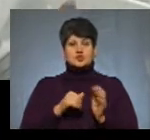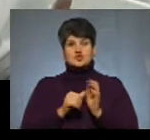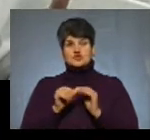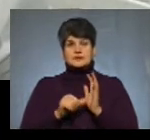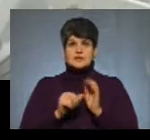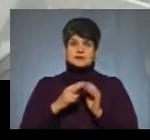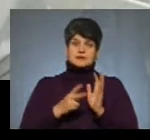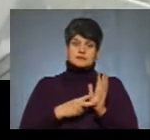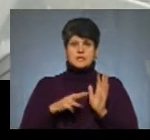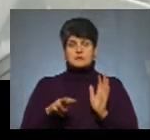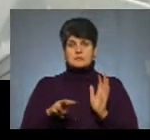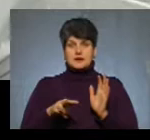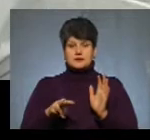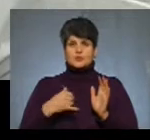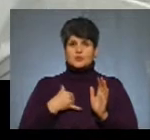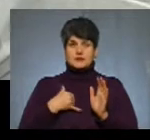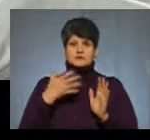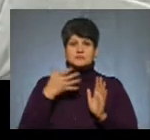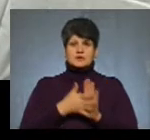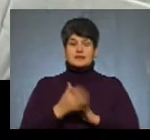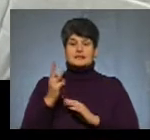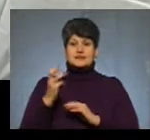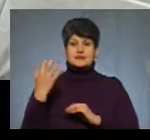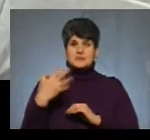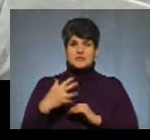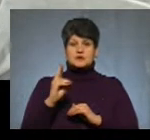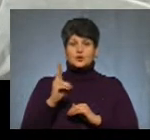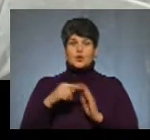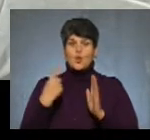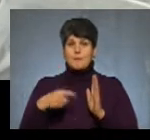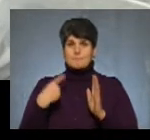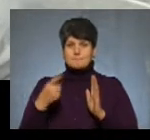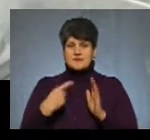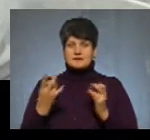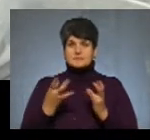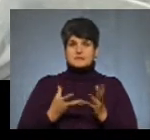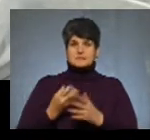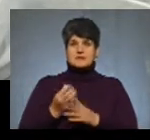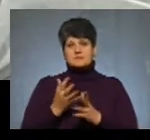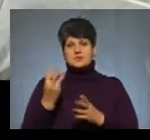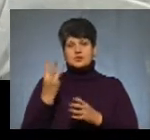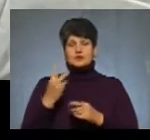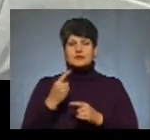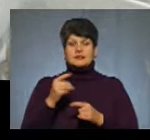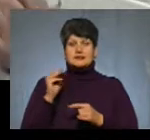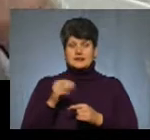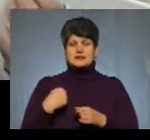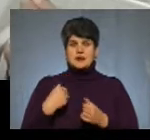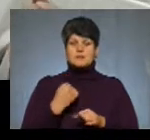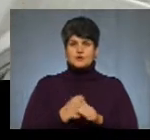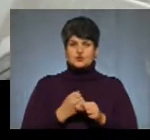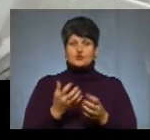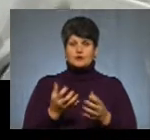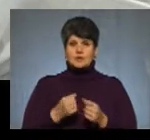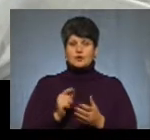16-17 градусів. У нас пішло 350 кубів, тепер я повинна заплатити більше 3000. Я працюю, отримую пенсію,